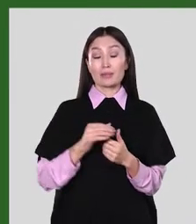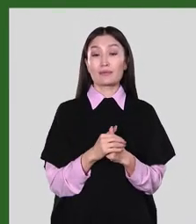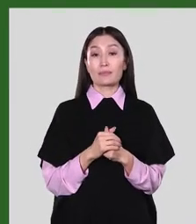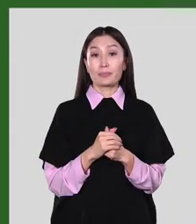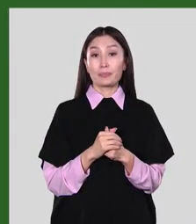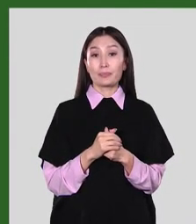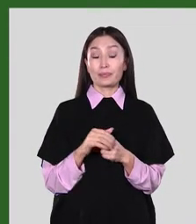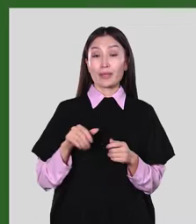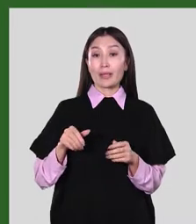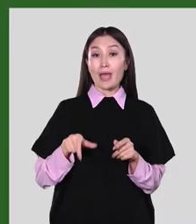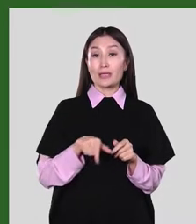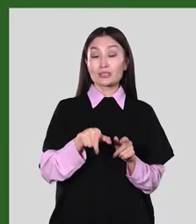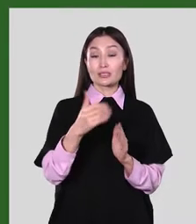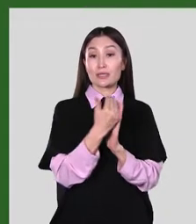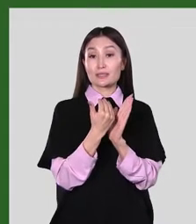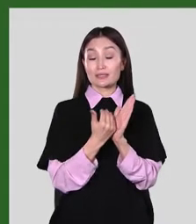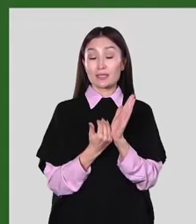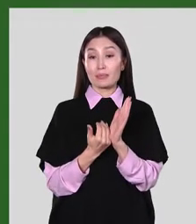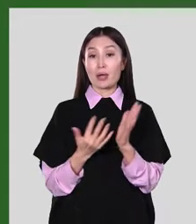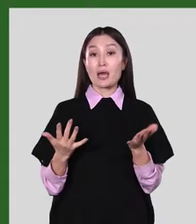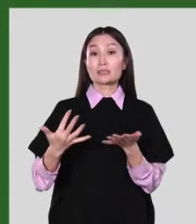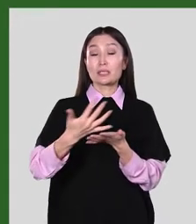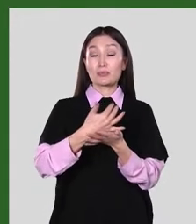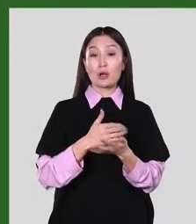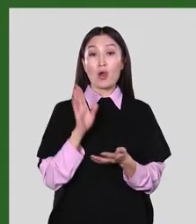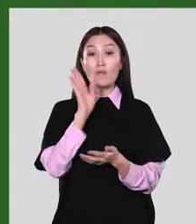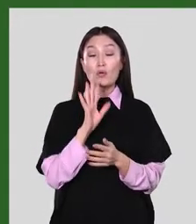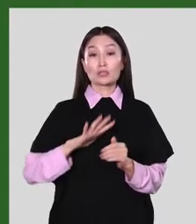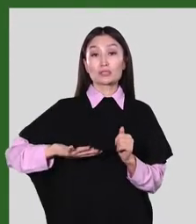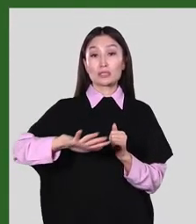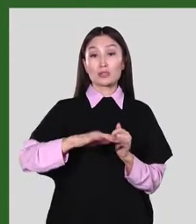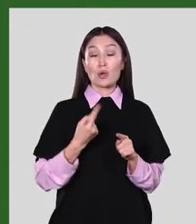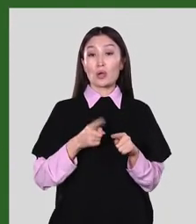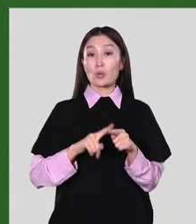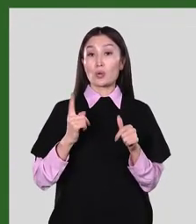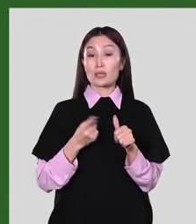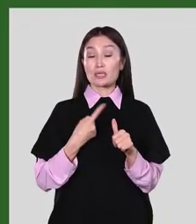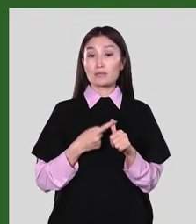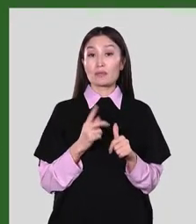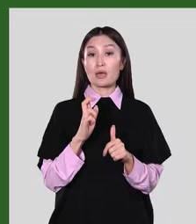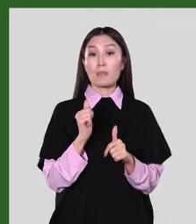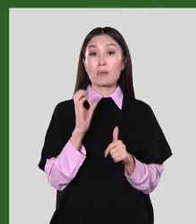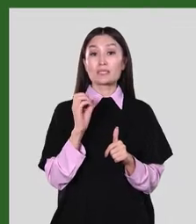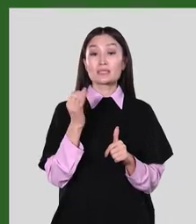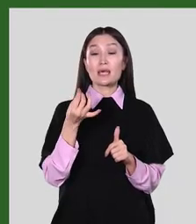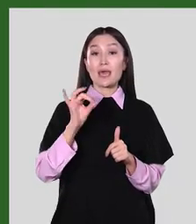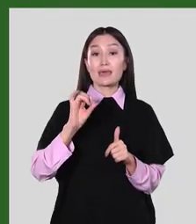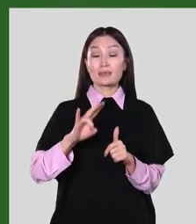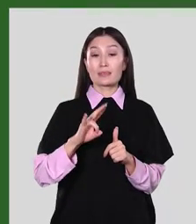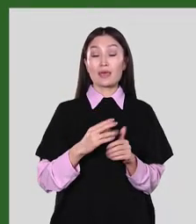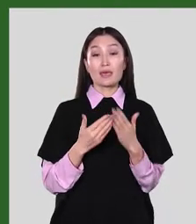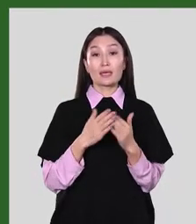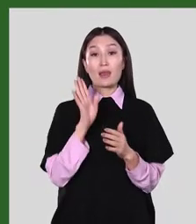речная система собирает воды с территорий которая называется бассейна или